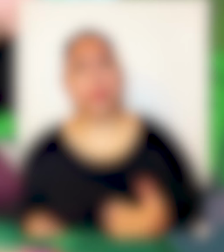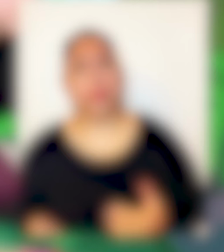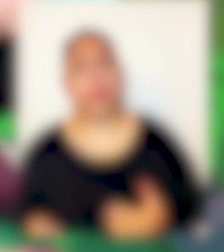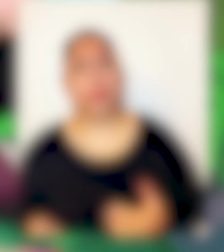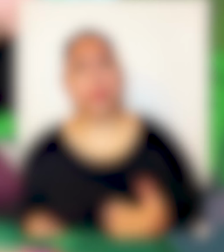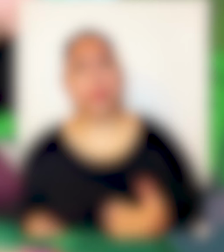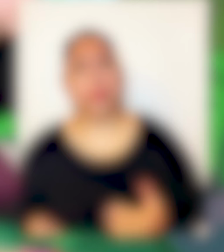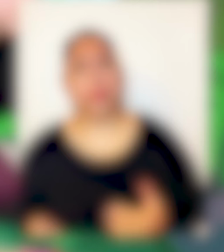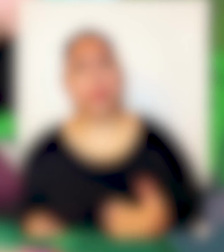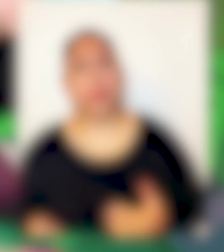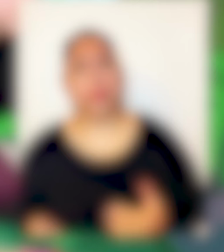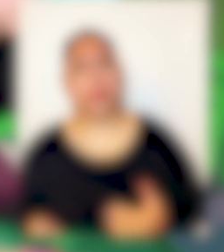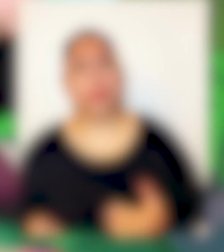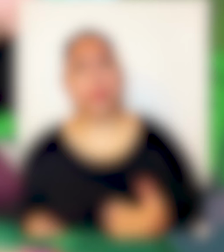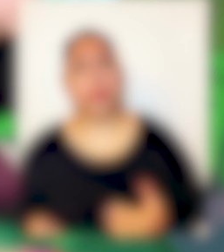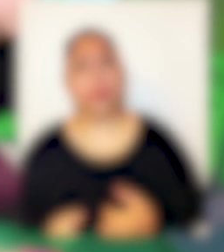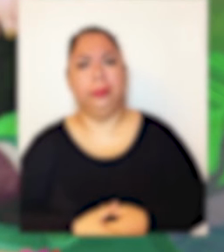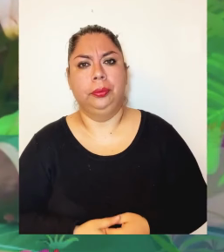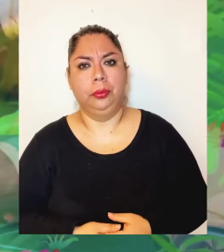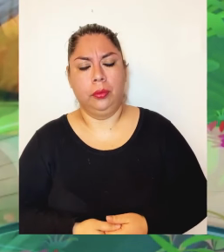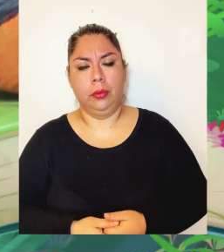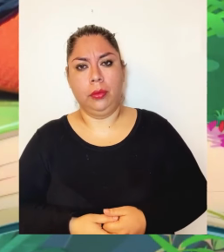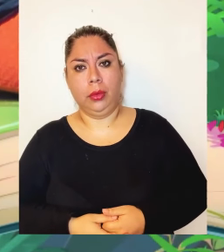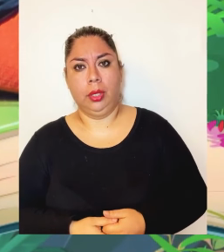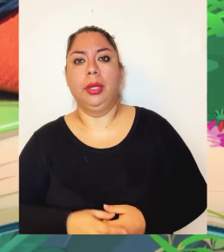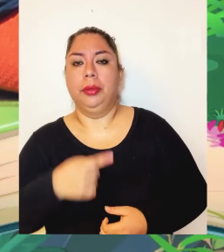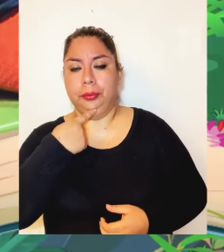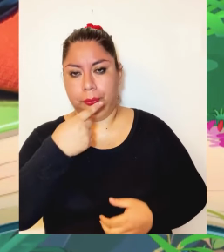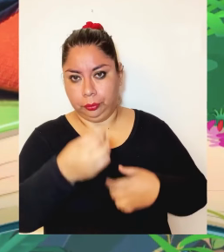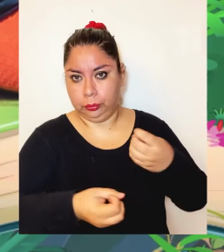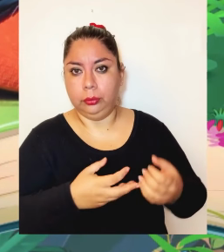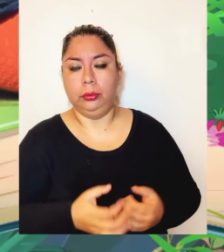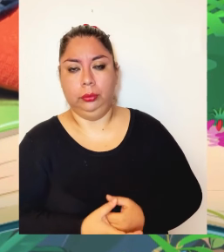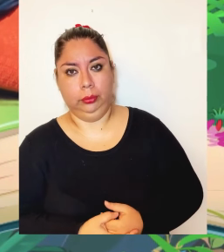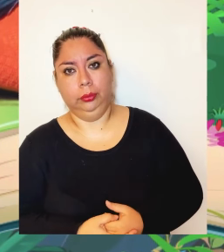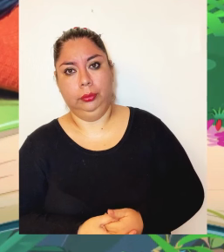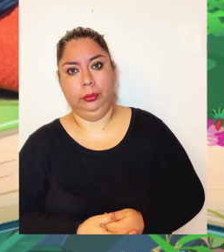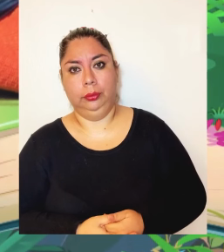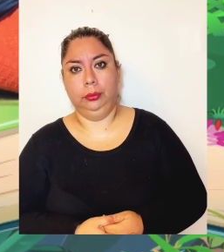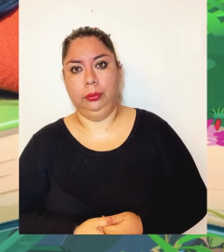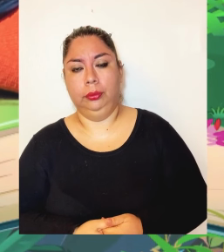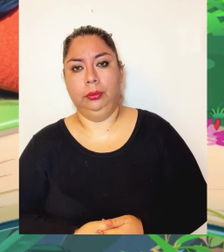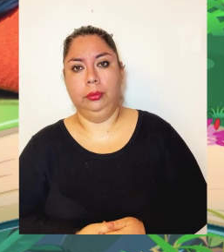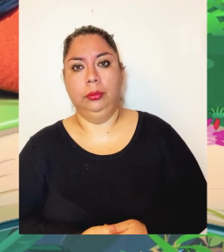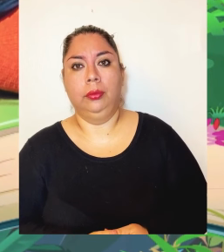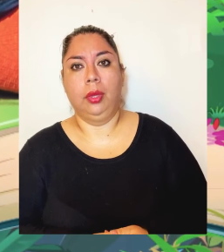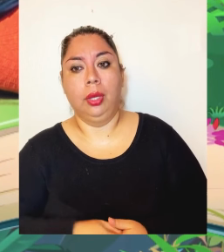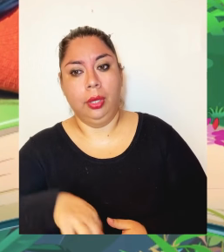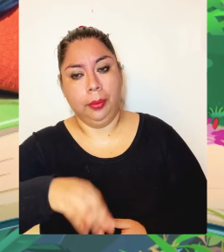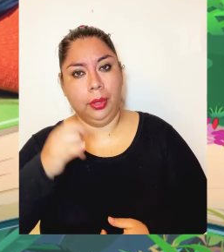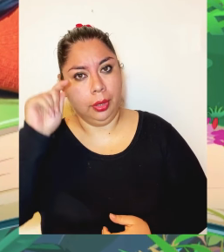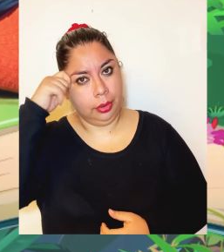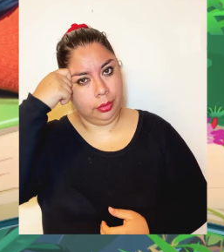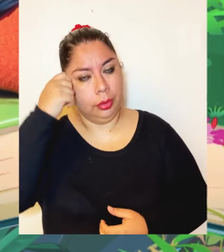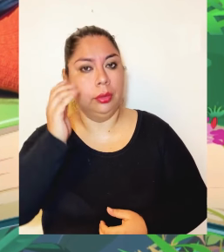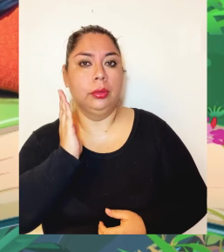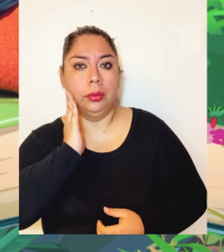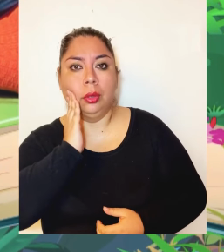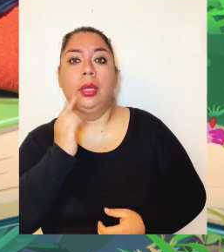manchu. ¿Imaraiku, Rumi? Mirellas kaykia, mika yuyarirku, imatachi maman nirgan